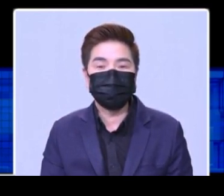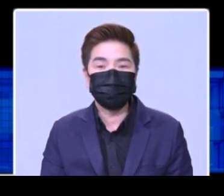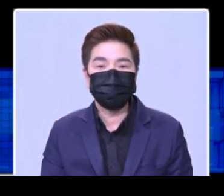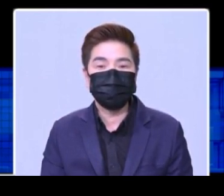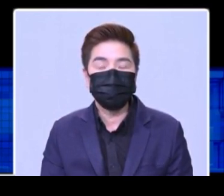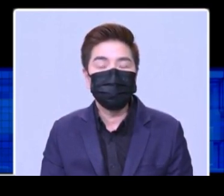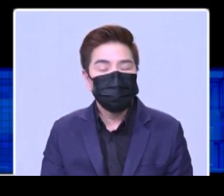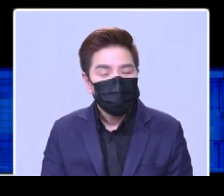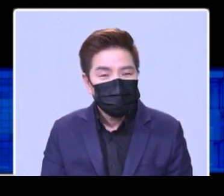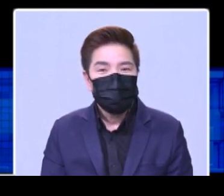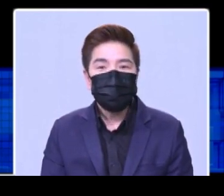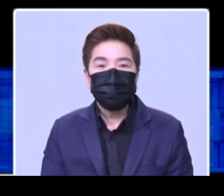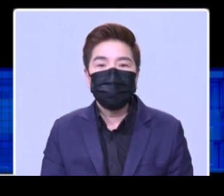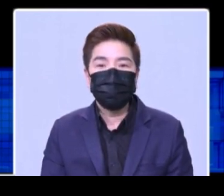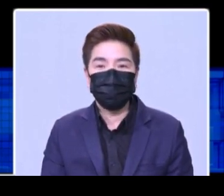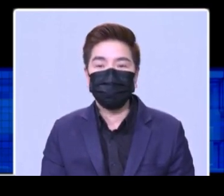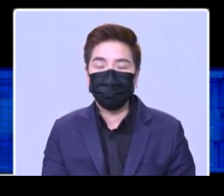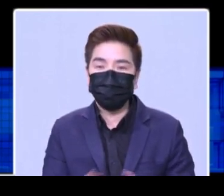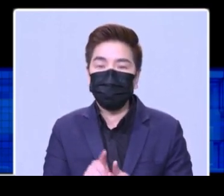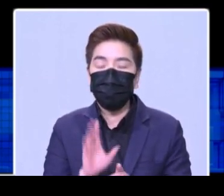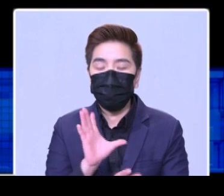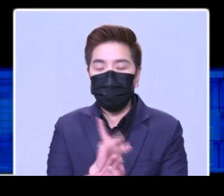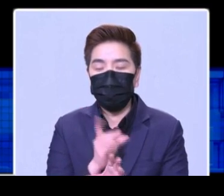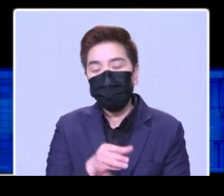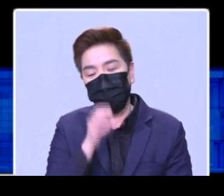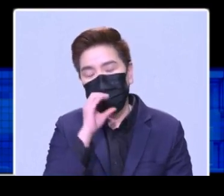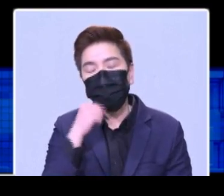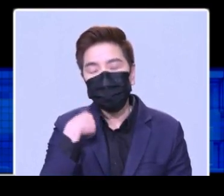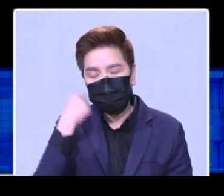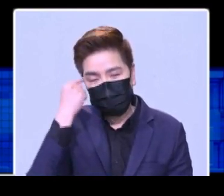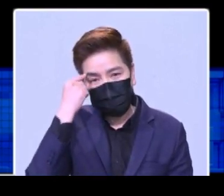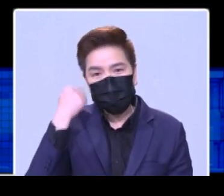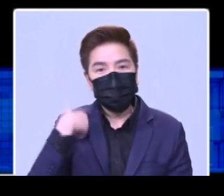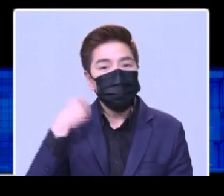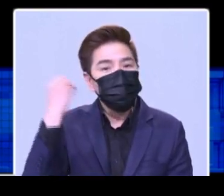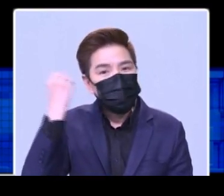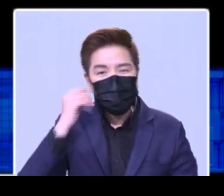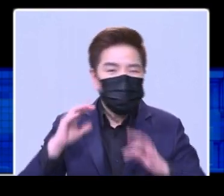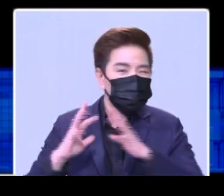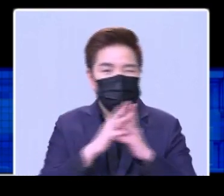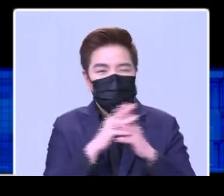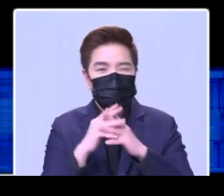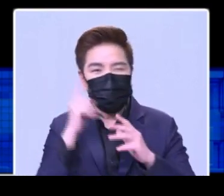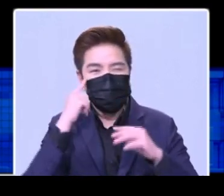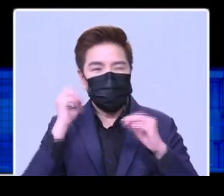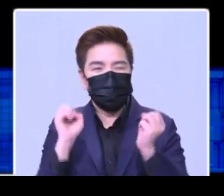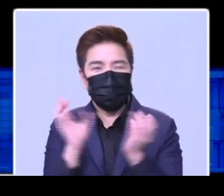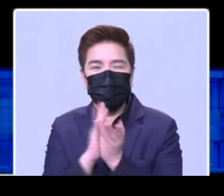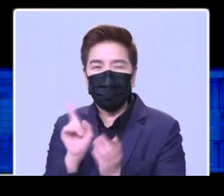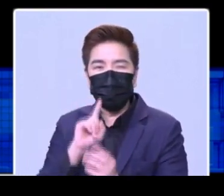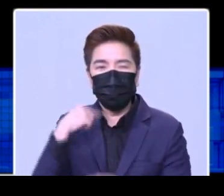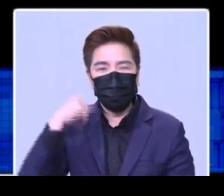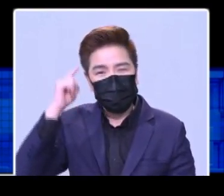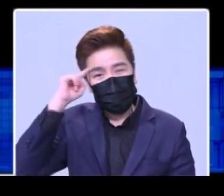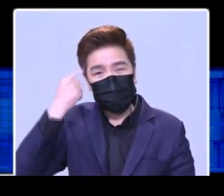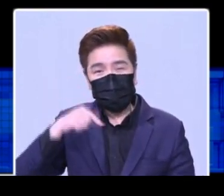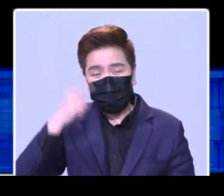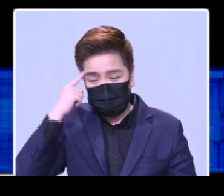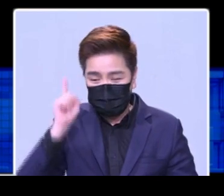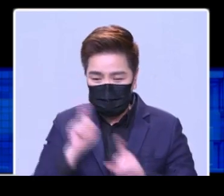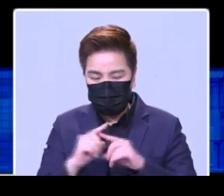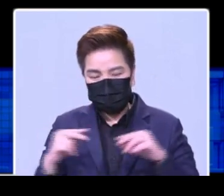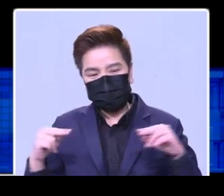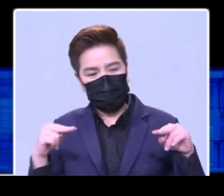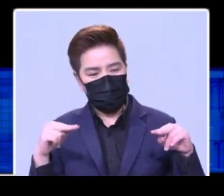มันน่าจะสนุกที่เพราะมันมีส่วนของแอลกอฮอล์ด้วยนะทุกครั้งที่มีการตีกัน ก็มีคอมเมนต์อะไรกันก่อนด้วยไง ก็ด้วยนะอาจจะเป็นส่วนหนึ่